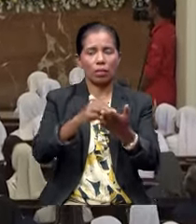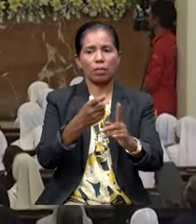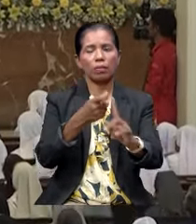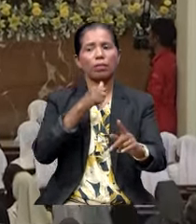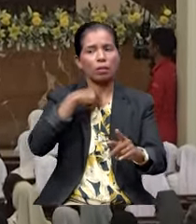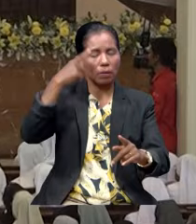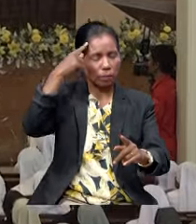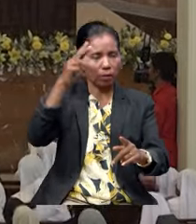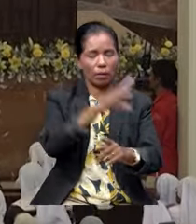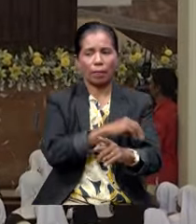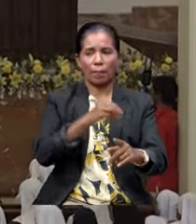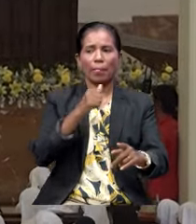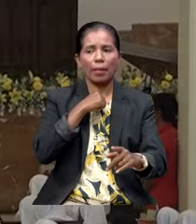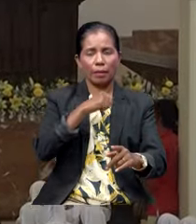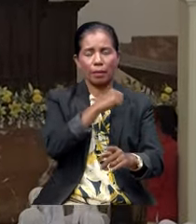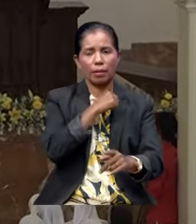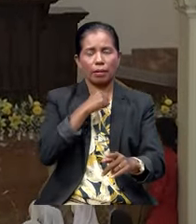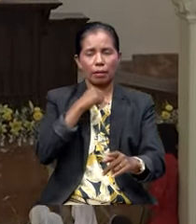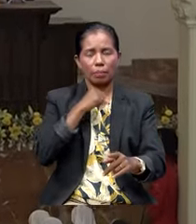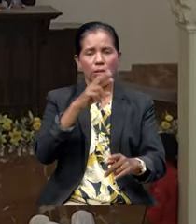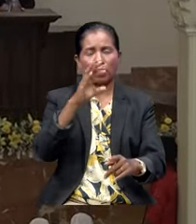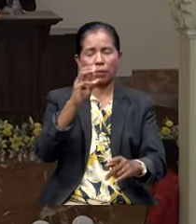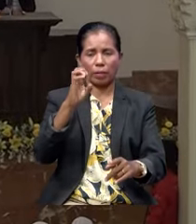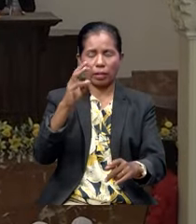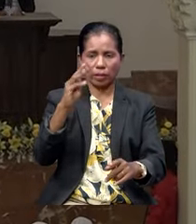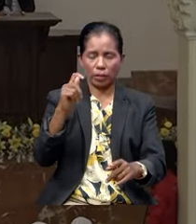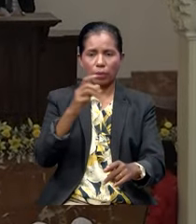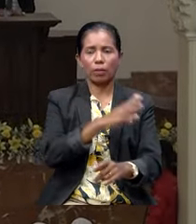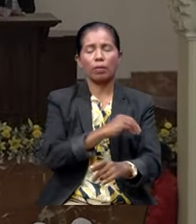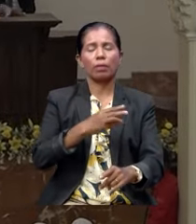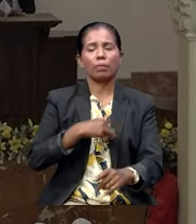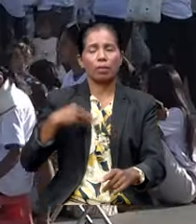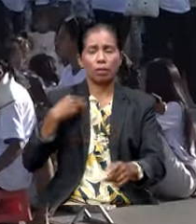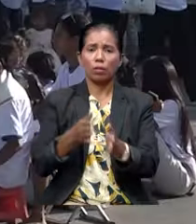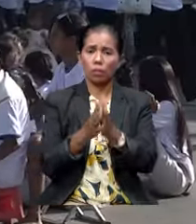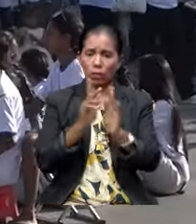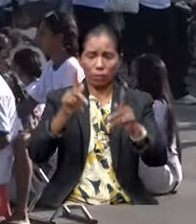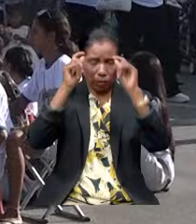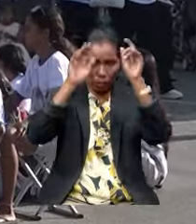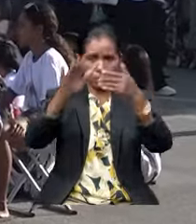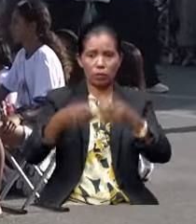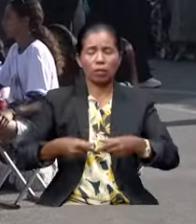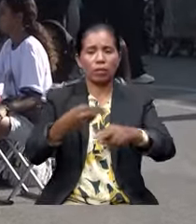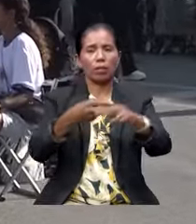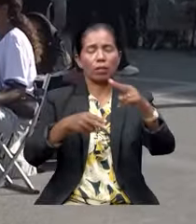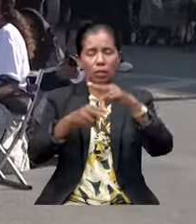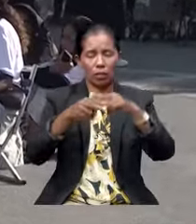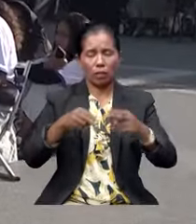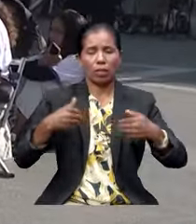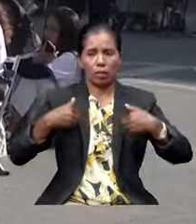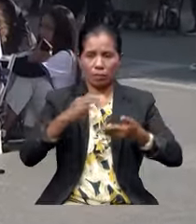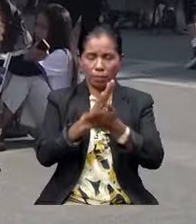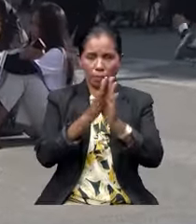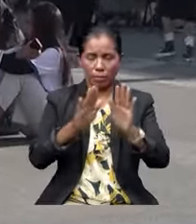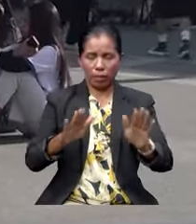Papa Francisco, né? Padre Roberto, Cosot, o Madre Maria Moniz, o seu Timor Ansira, a tu foliman bamalu, o de cria paz e a Timor